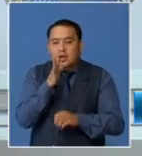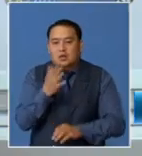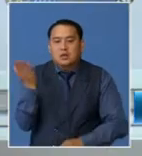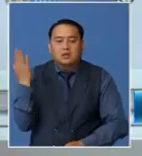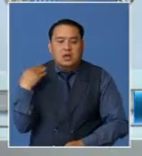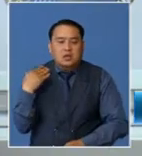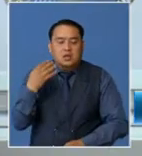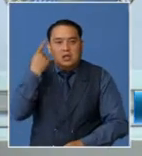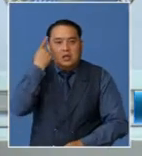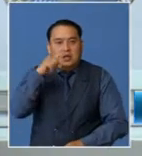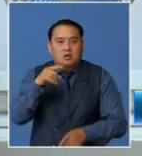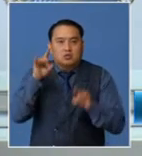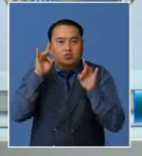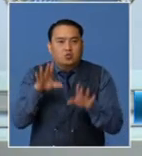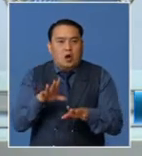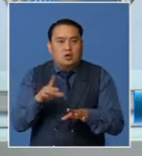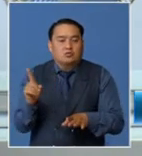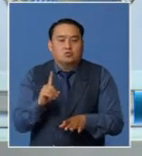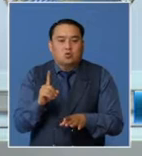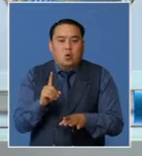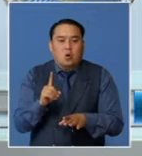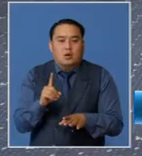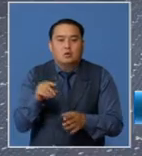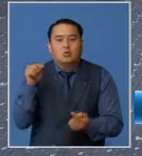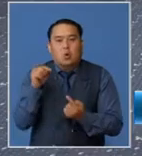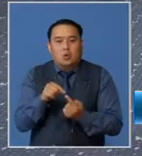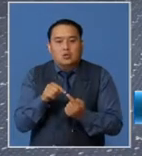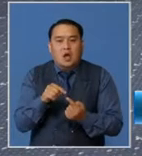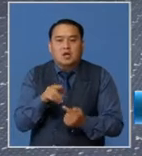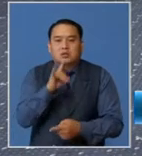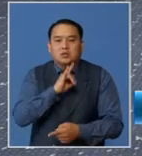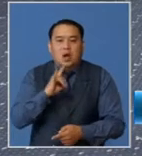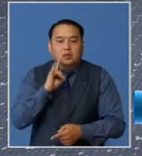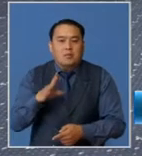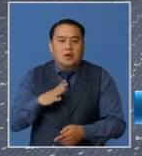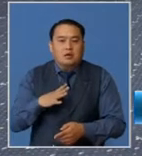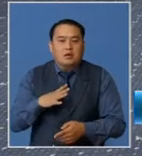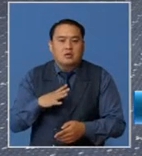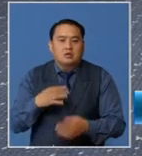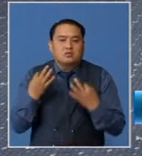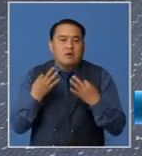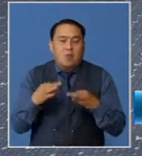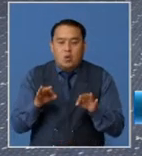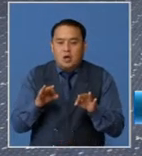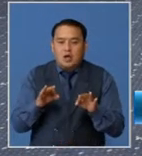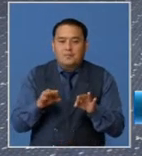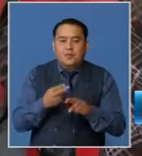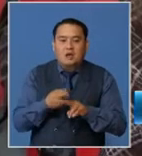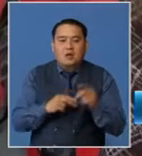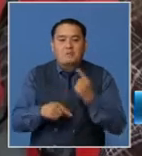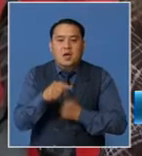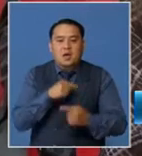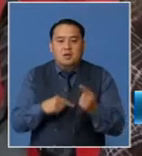назад. Идея пришла случайно, но выстрелила метко. Тогда еще эта ниша была относительно свободна. И с тех пор